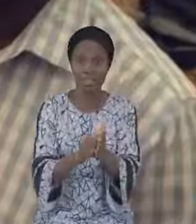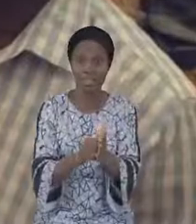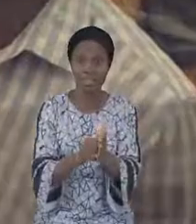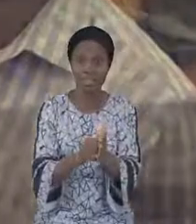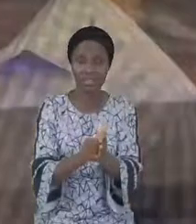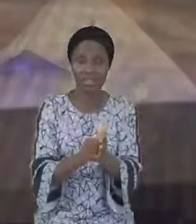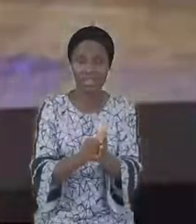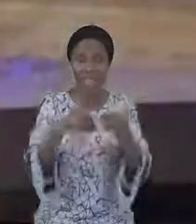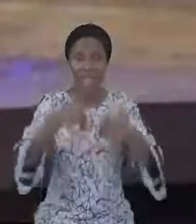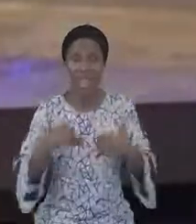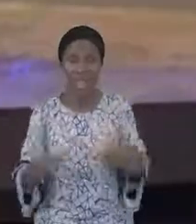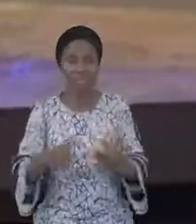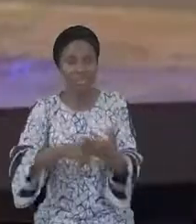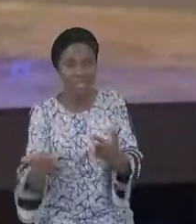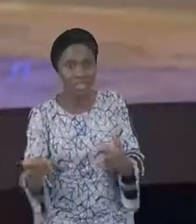Et en fuyant